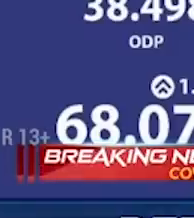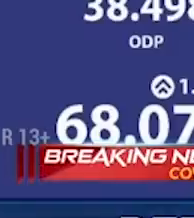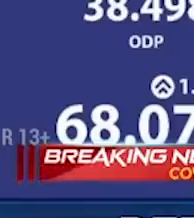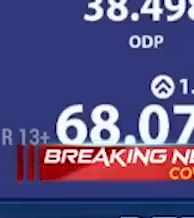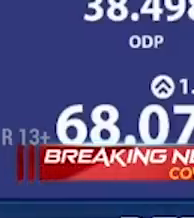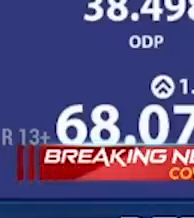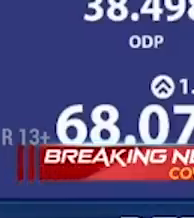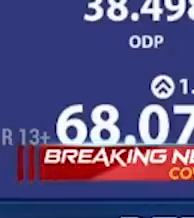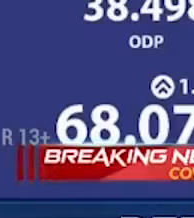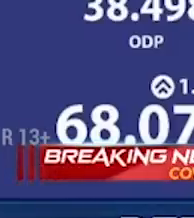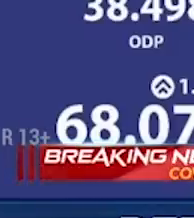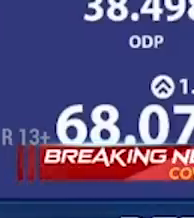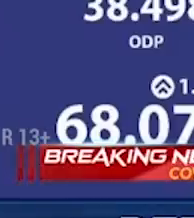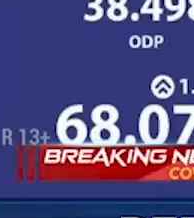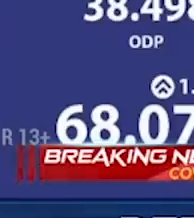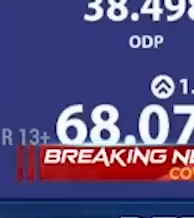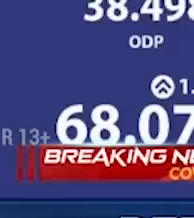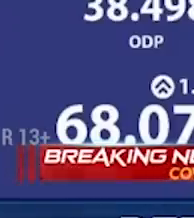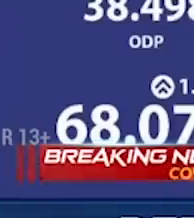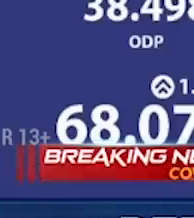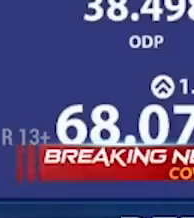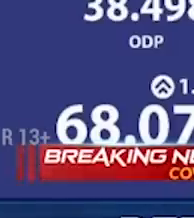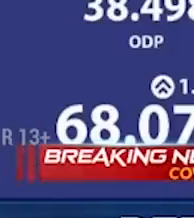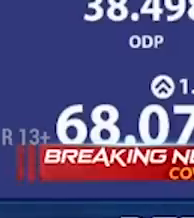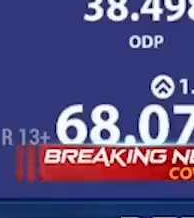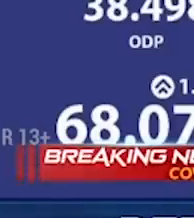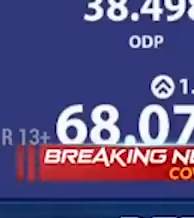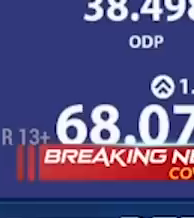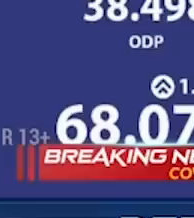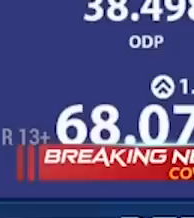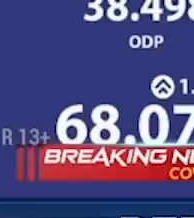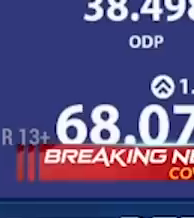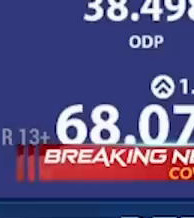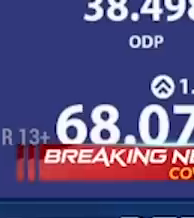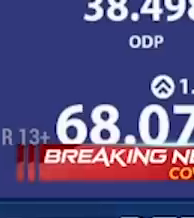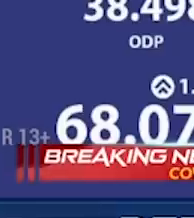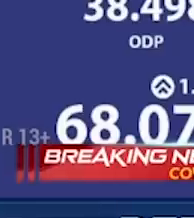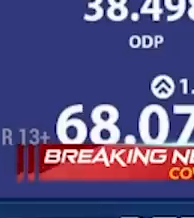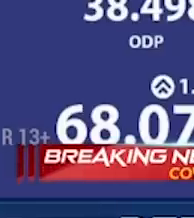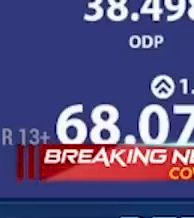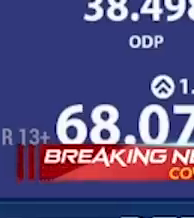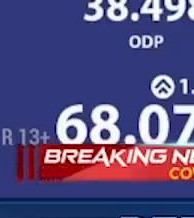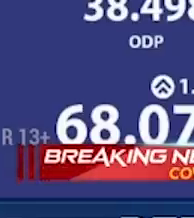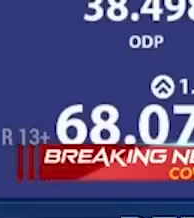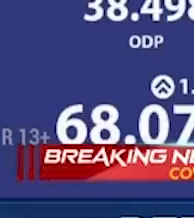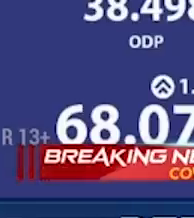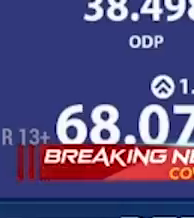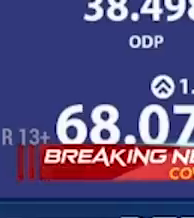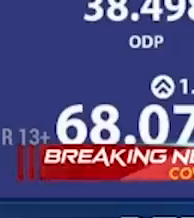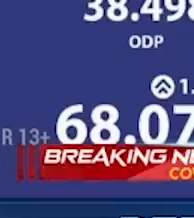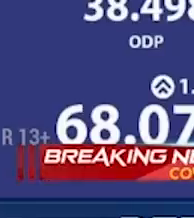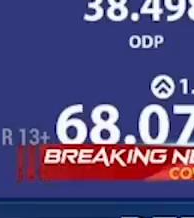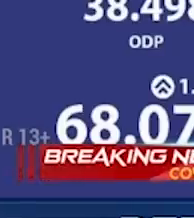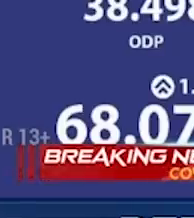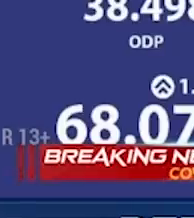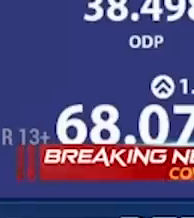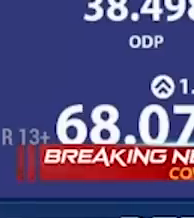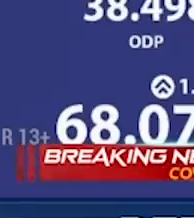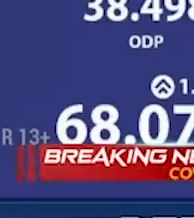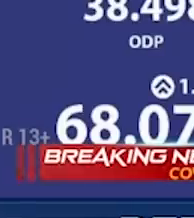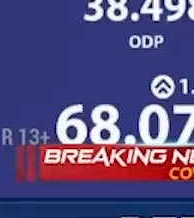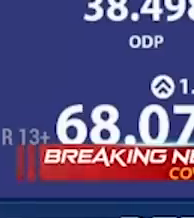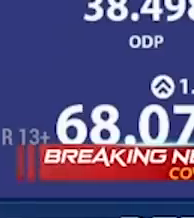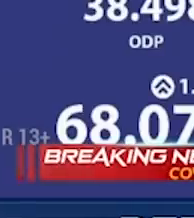baru dan 10 sembuh atau 17 provinsi yang hari ini melaporkan kasus baru dibawah